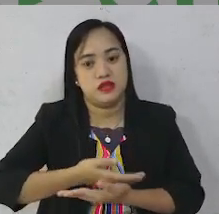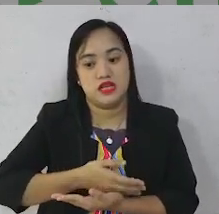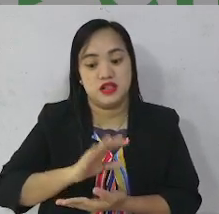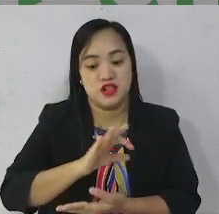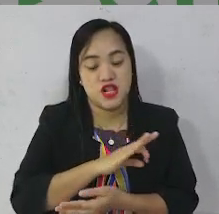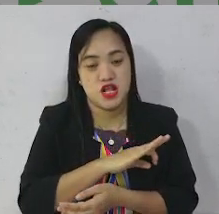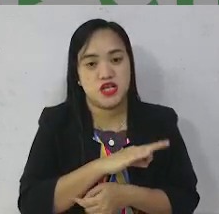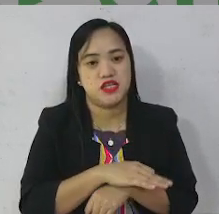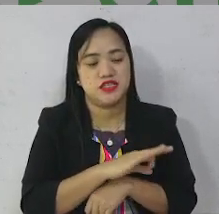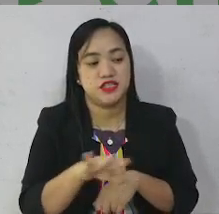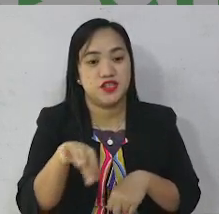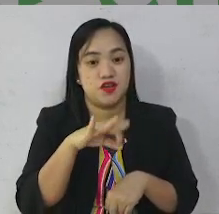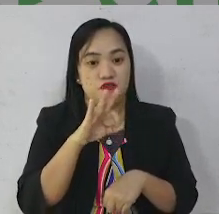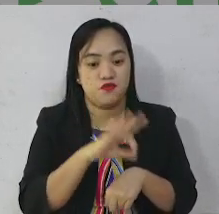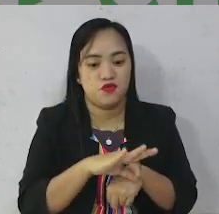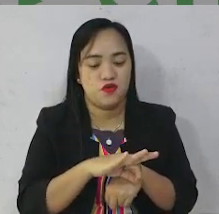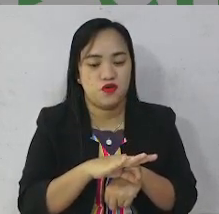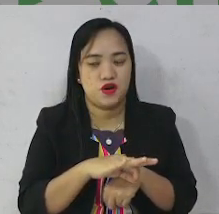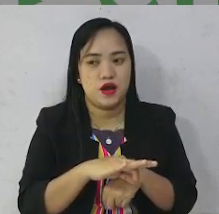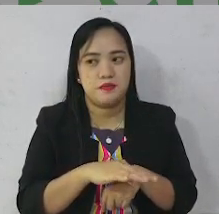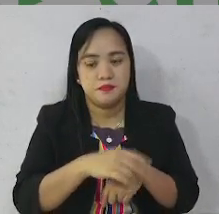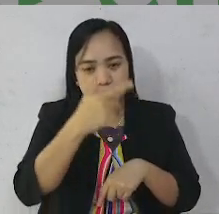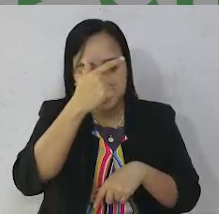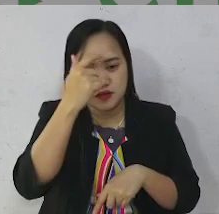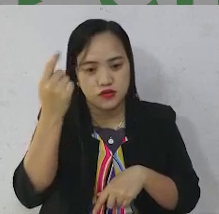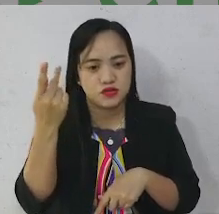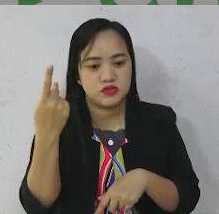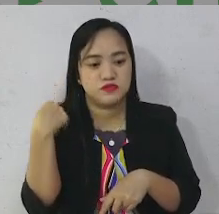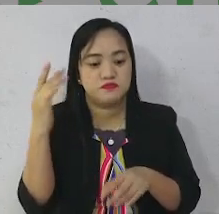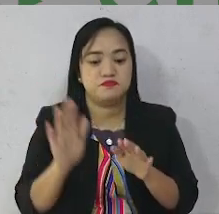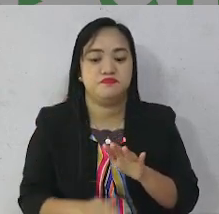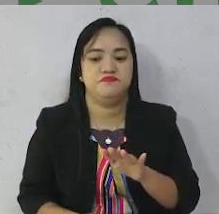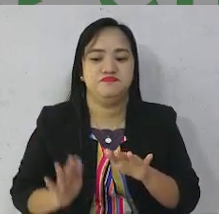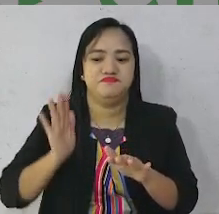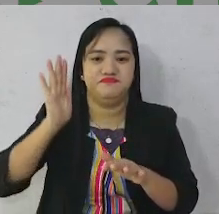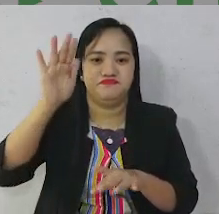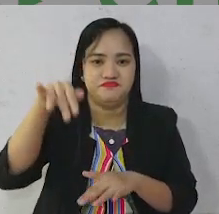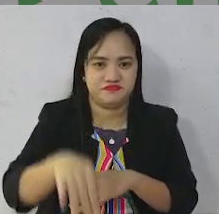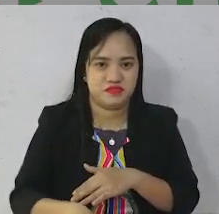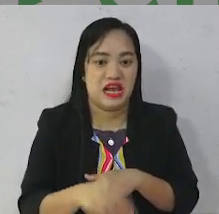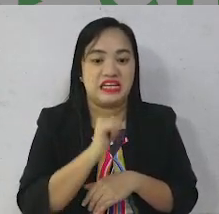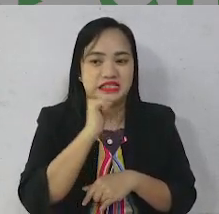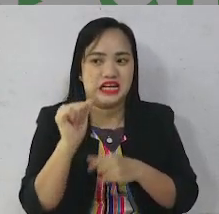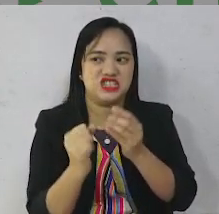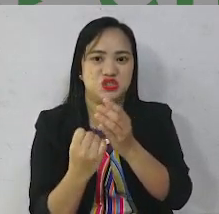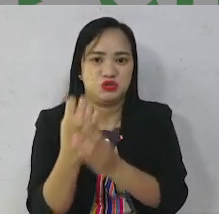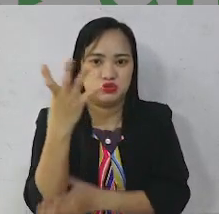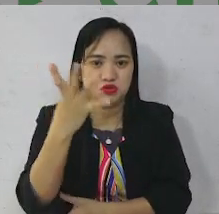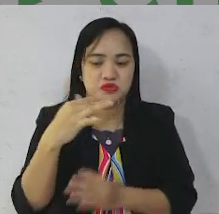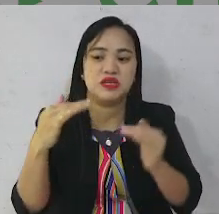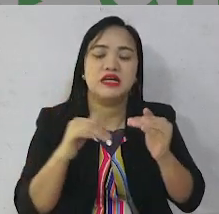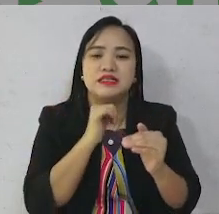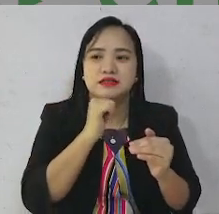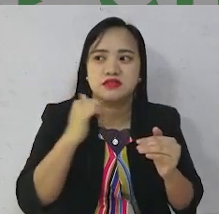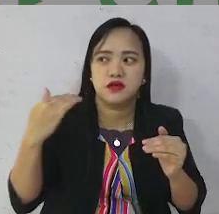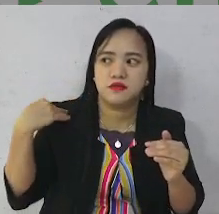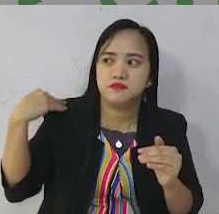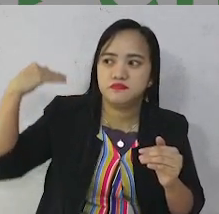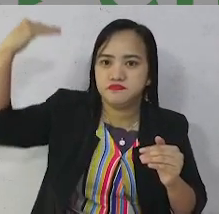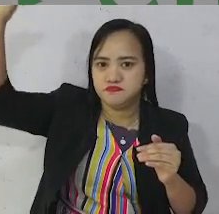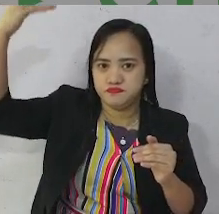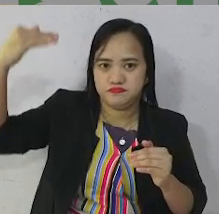akong mahak bangan siya kasi hampas ang aabot aabot sa tita ko hindi daw